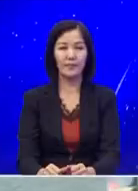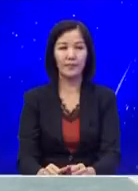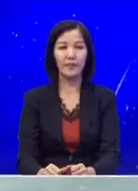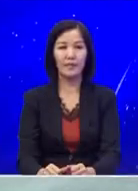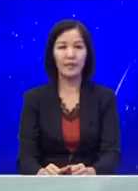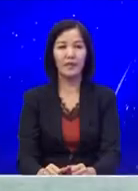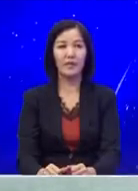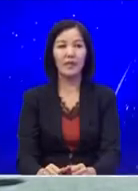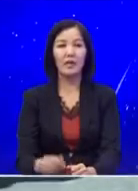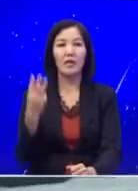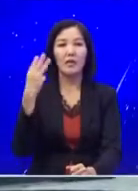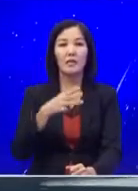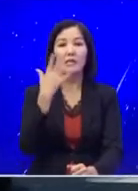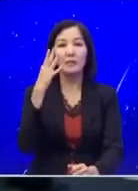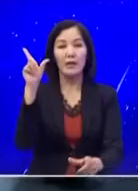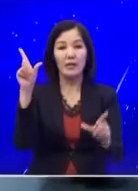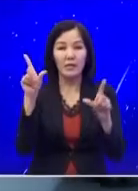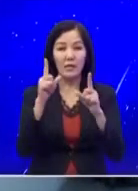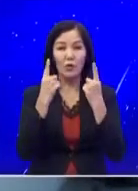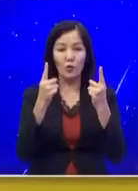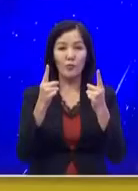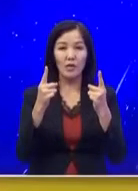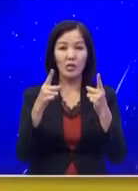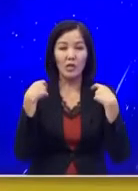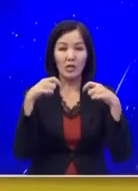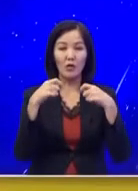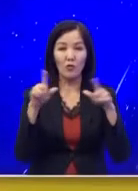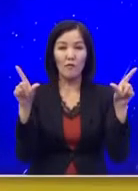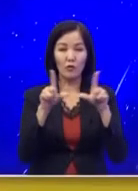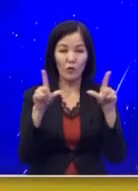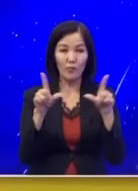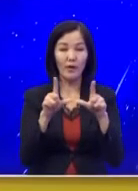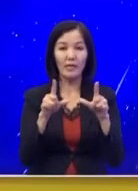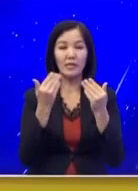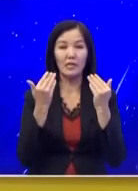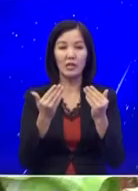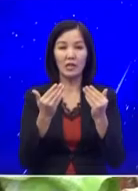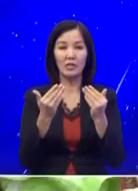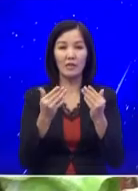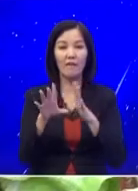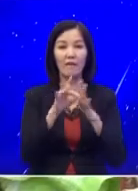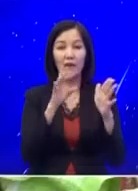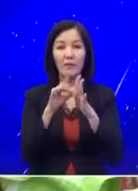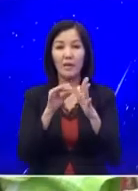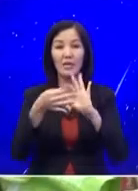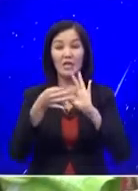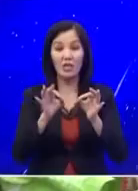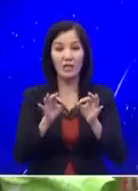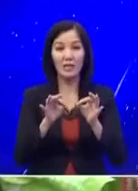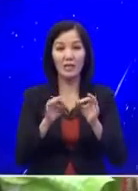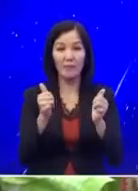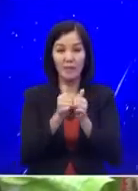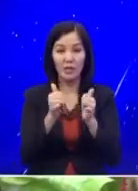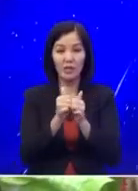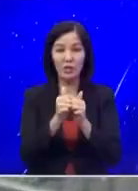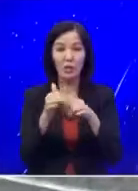Это по счету 35-й супермаркет крупнейшей торговой сети «Тоймарт». Место его дислокации менеджеры выбирали тщательно, ближе к